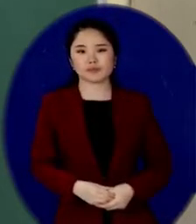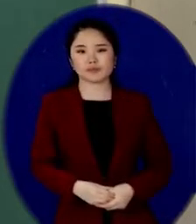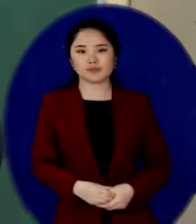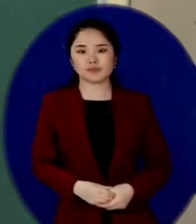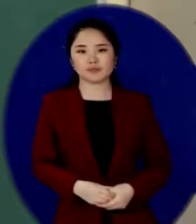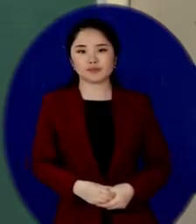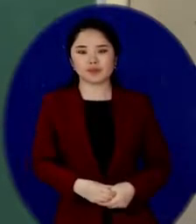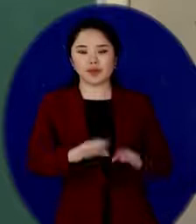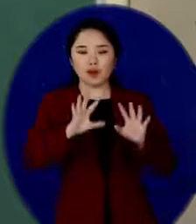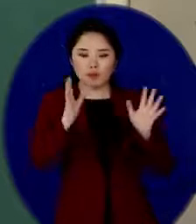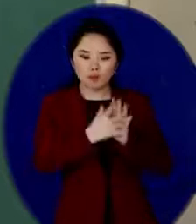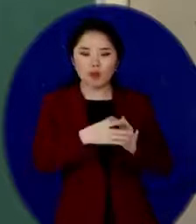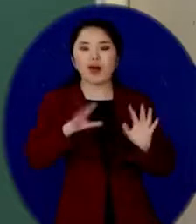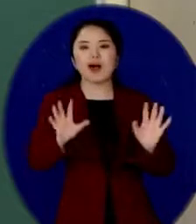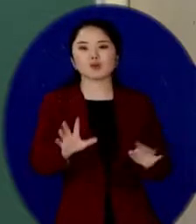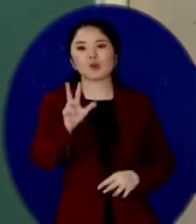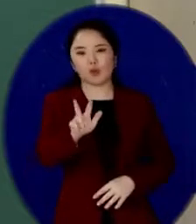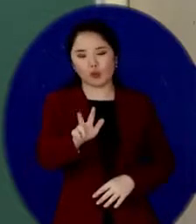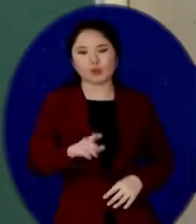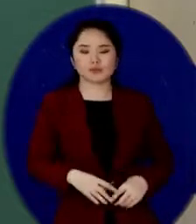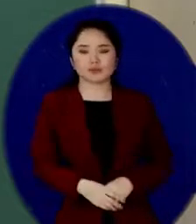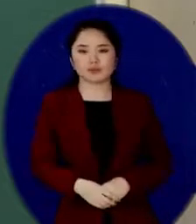нэмлээ 13.